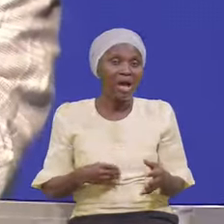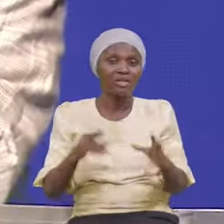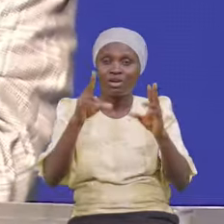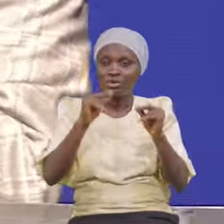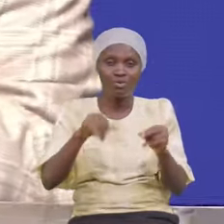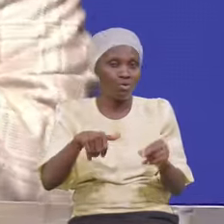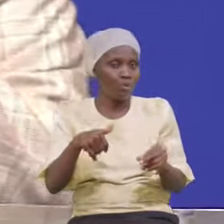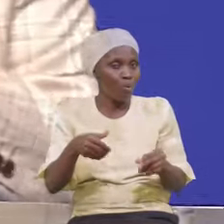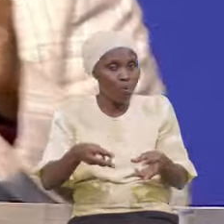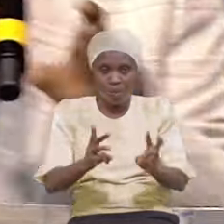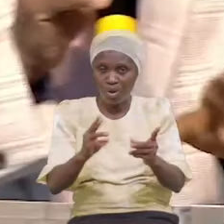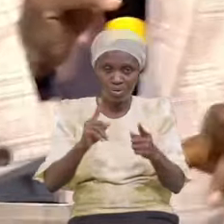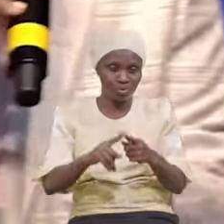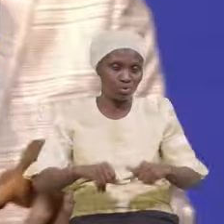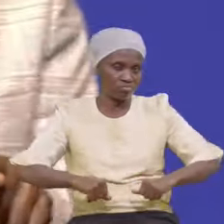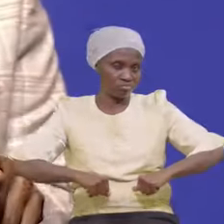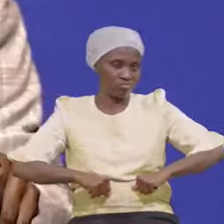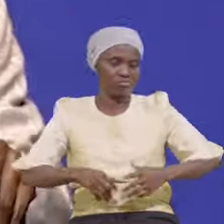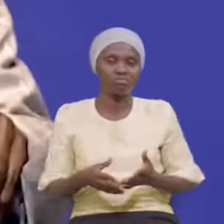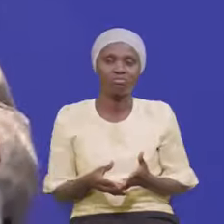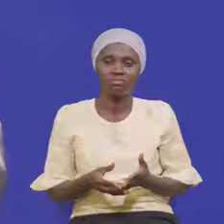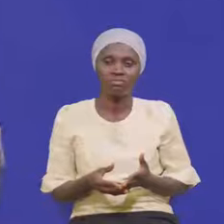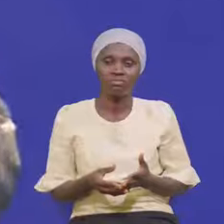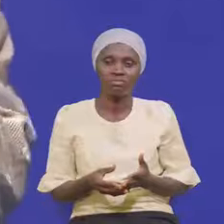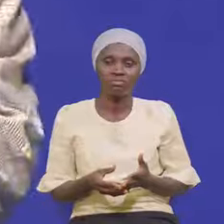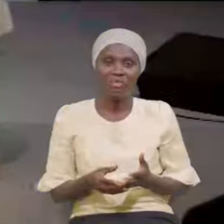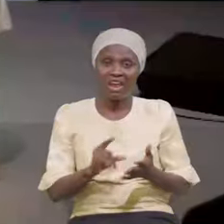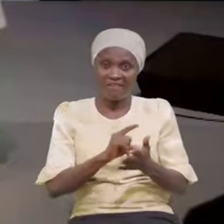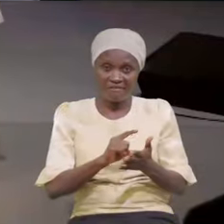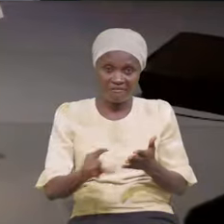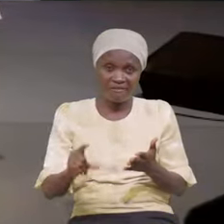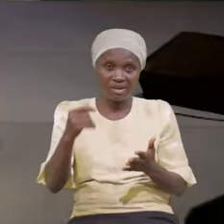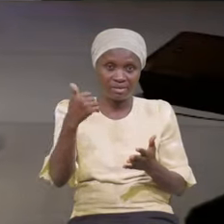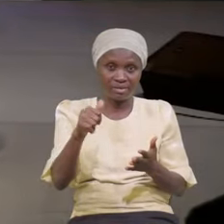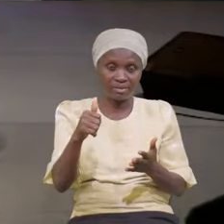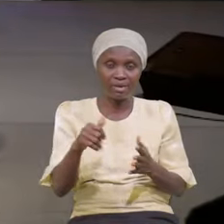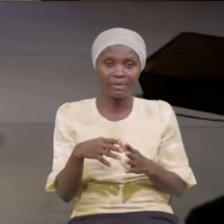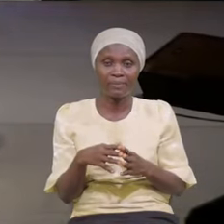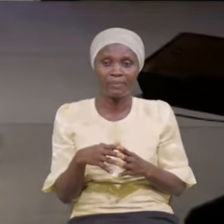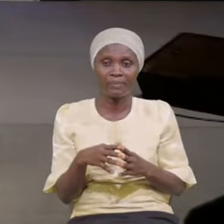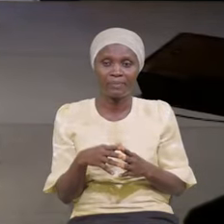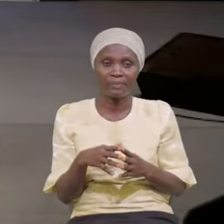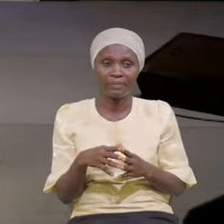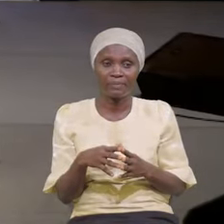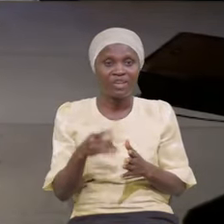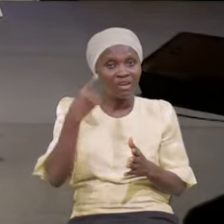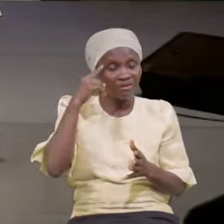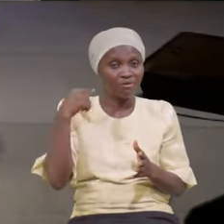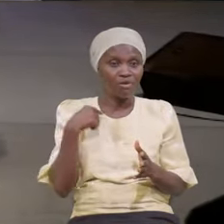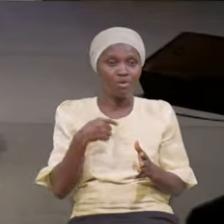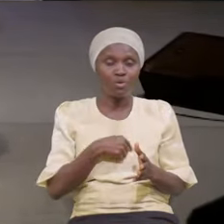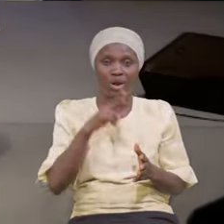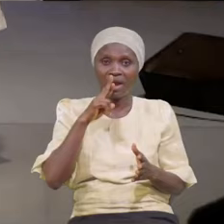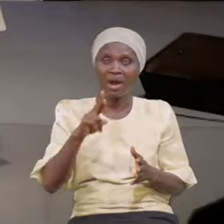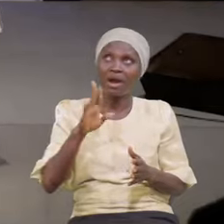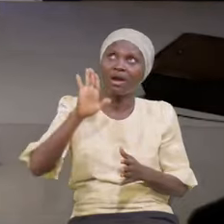to boast. కనుక అతిశయించడానికి దారియే లేదు. Look at verse 10. ఇప్పుడు 10వ వచనం చూడండి. Verse 10, for we are his